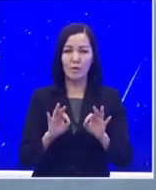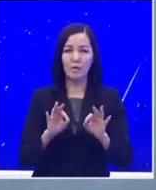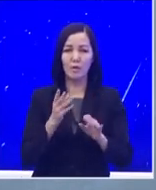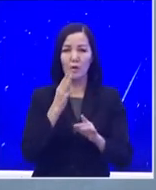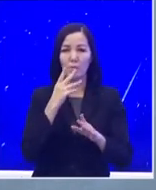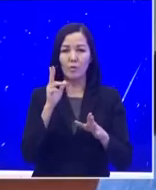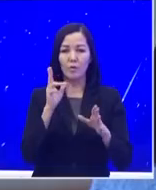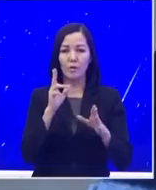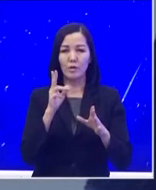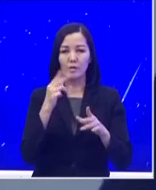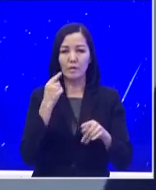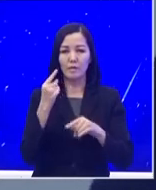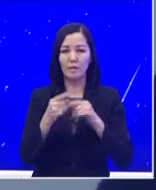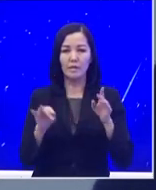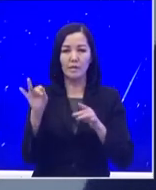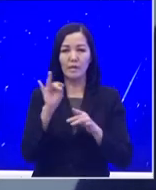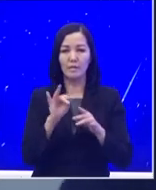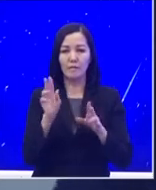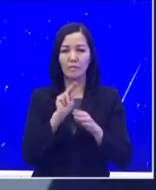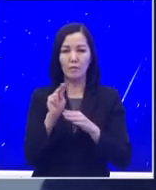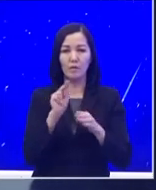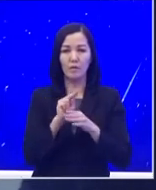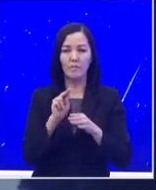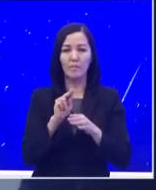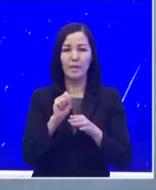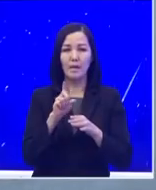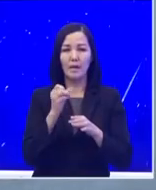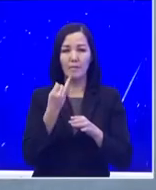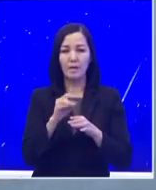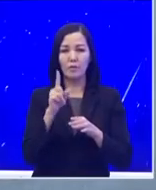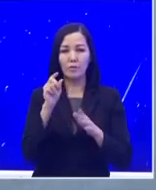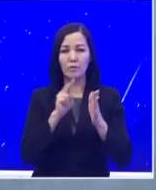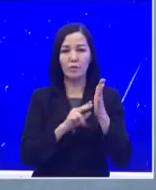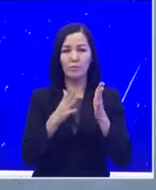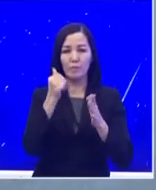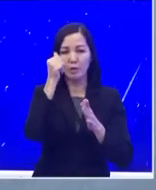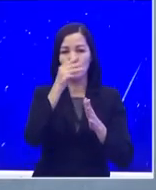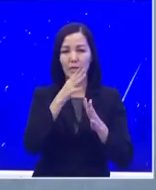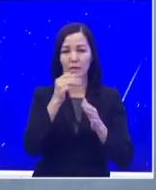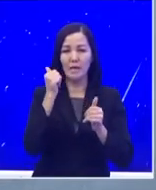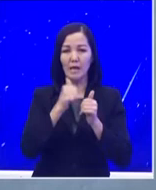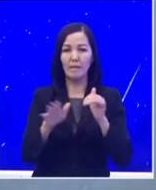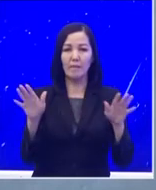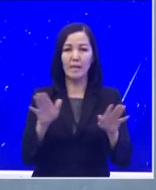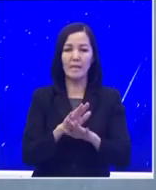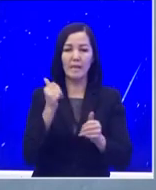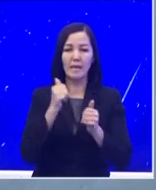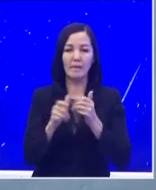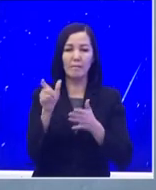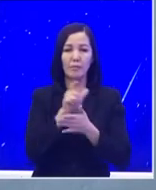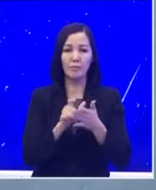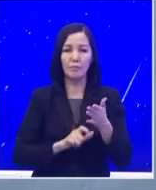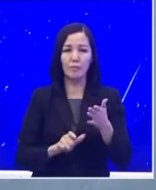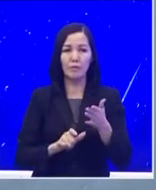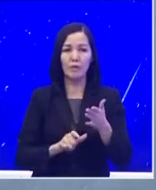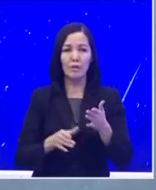тәрбие, салт-сана, тарихымызды сусындатып, Абай Құнанбайұлының тіпті әрбір өлеңі, әрбір қара сөз тұнып